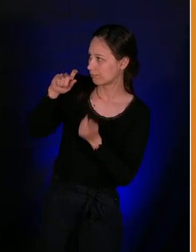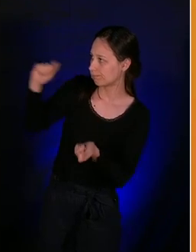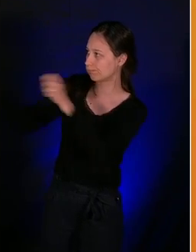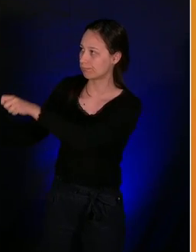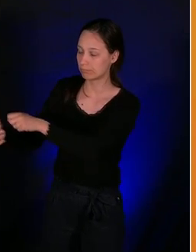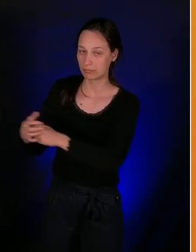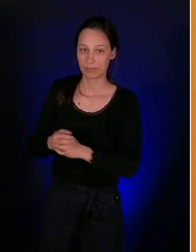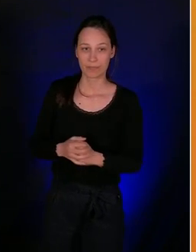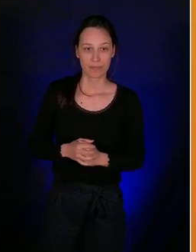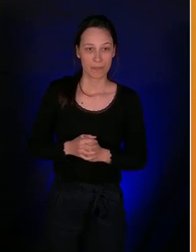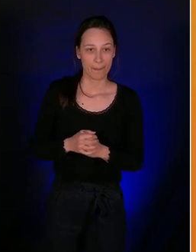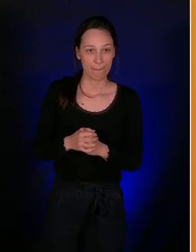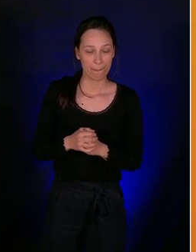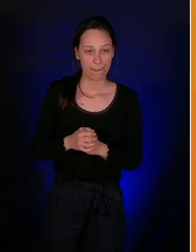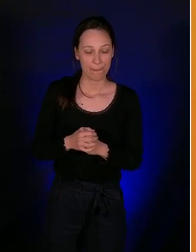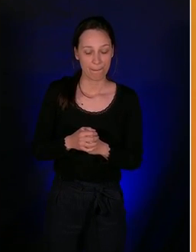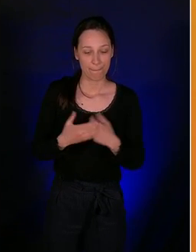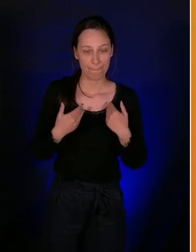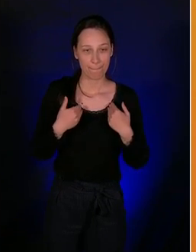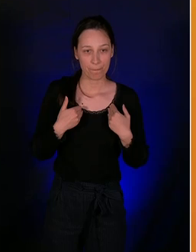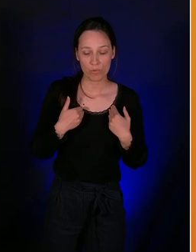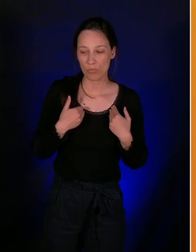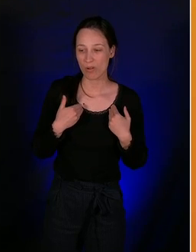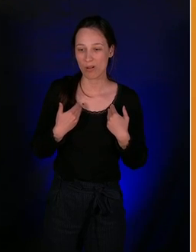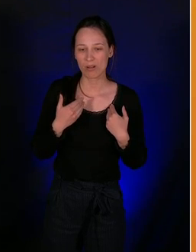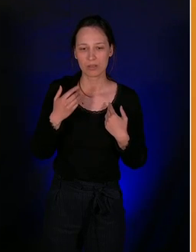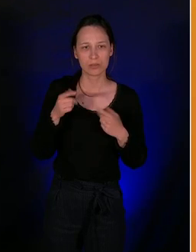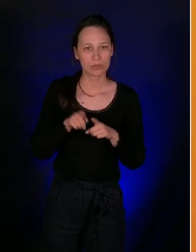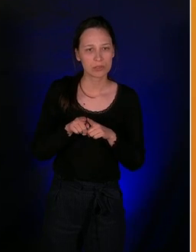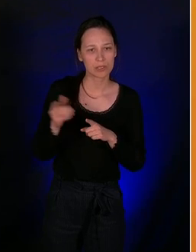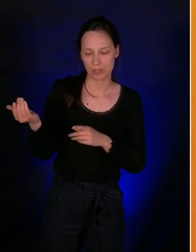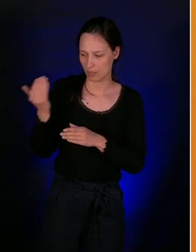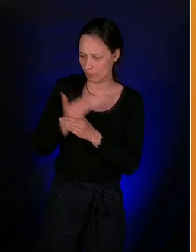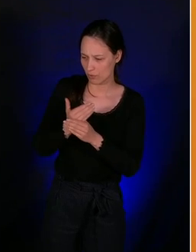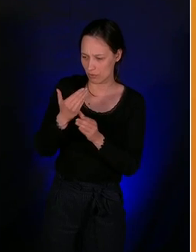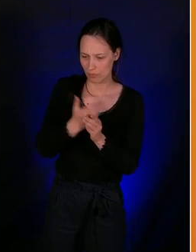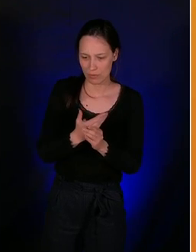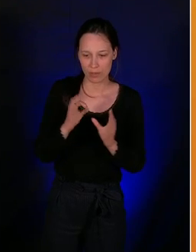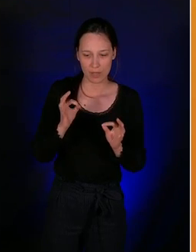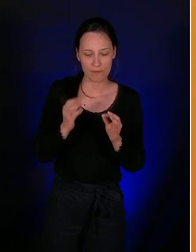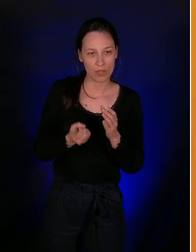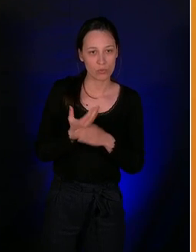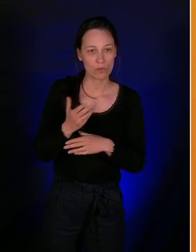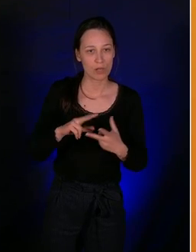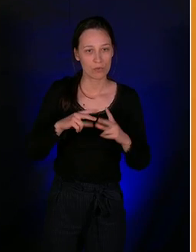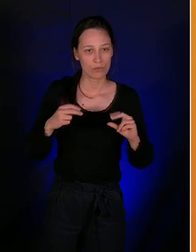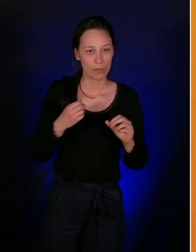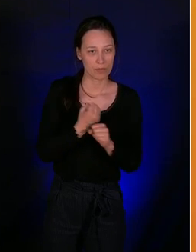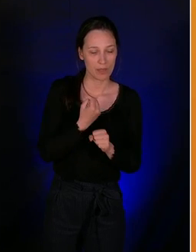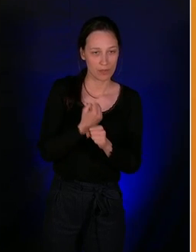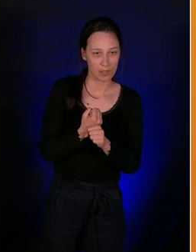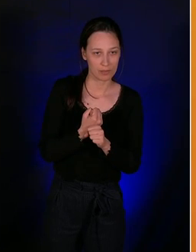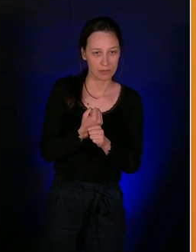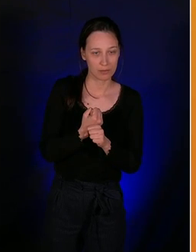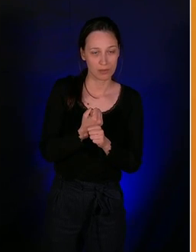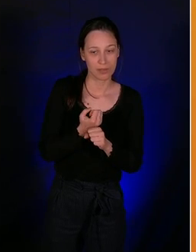Je ne reviendrai pas. Alors, des interventions sont venues aussi sur les nouvelles formes de travail. Donc, elles sont